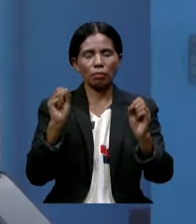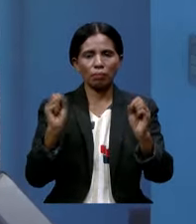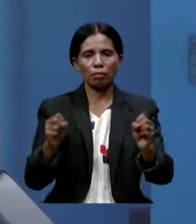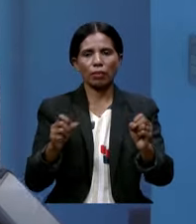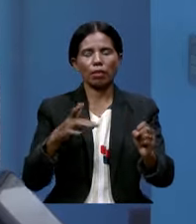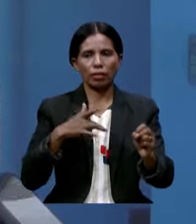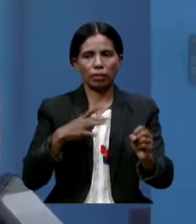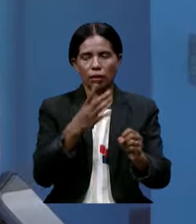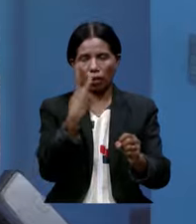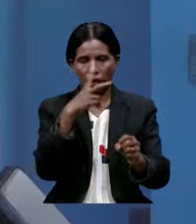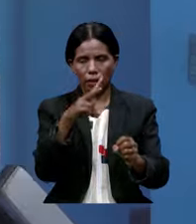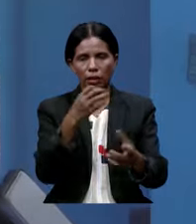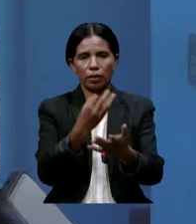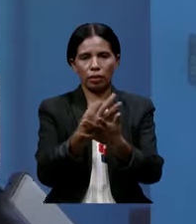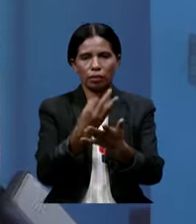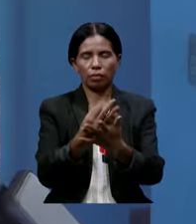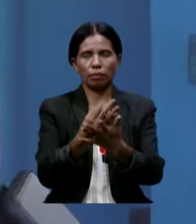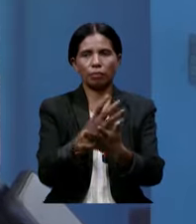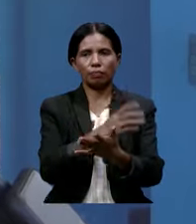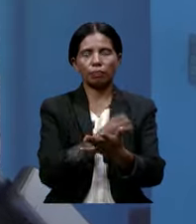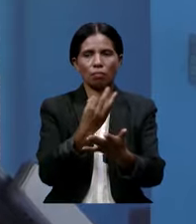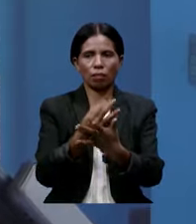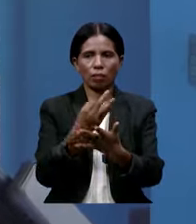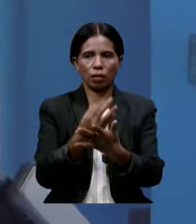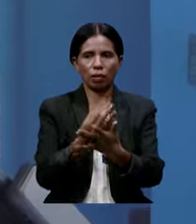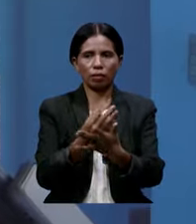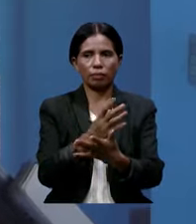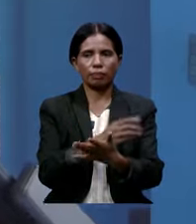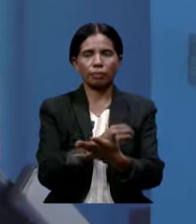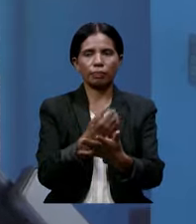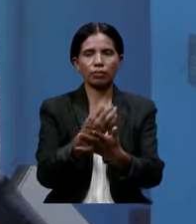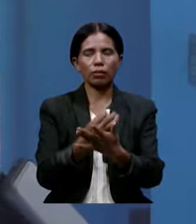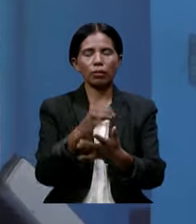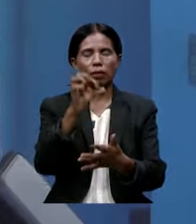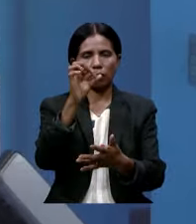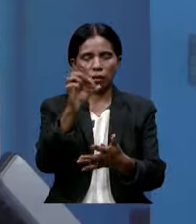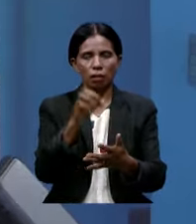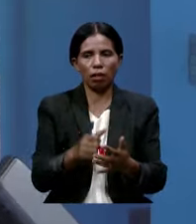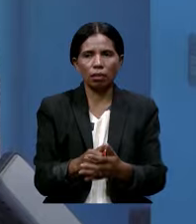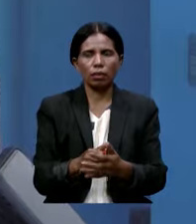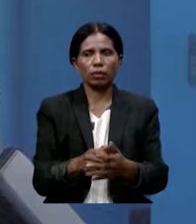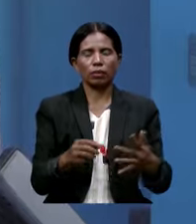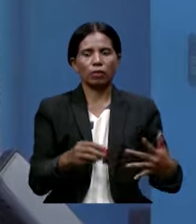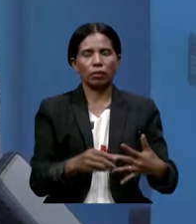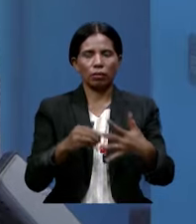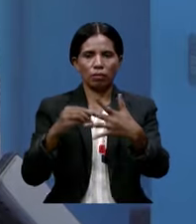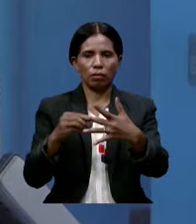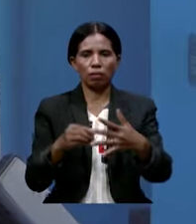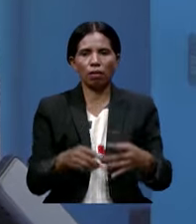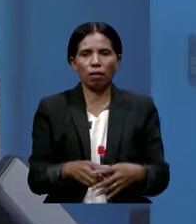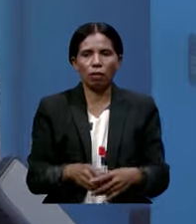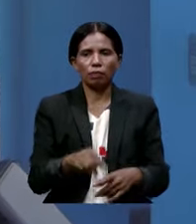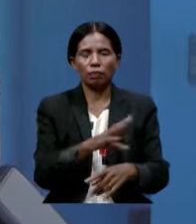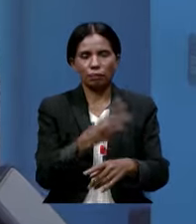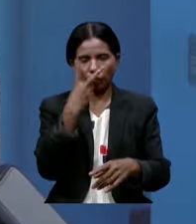lagi ketika menerima uang dan khususnya di sini uang e sentafos ya Yang uang logam Memang agak unik Biasanya kalau kalau